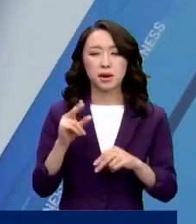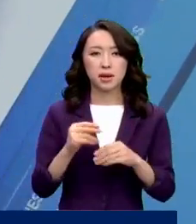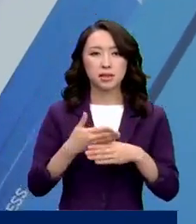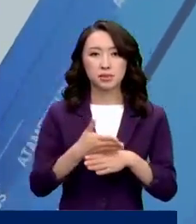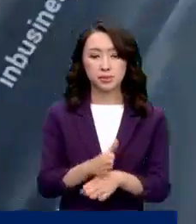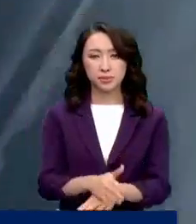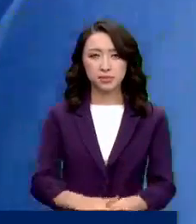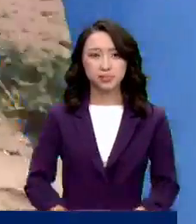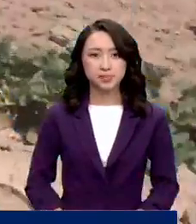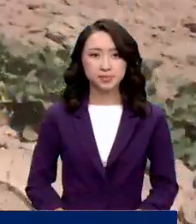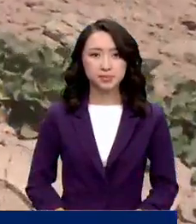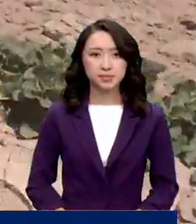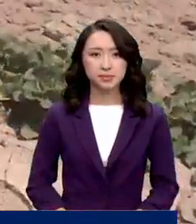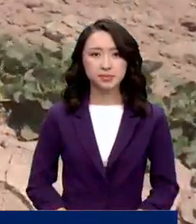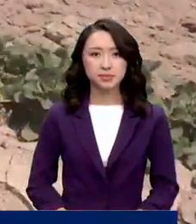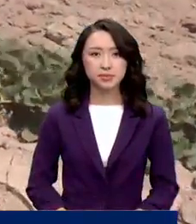разбиваться.